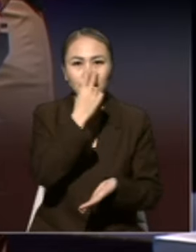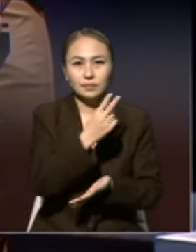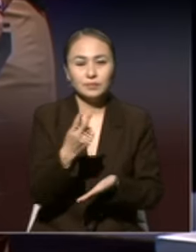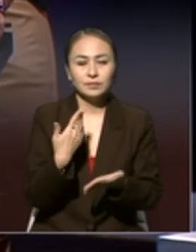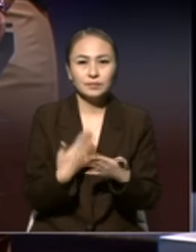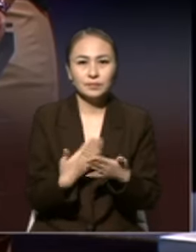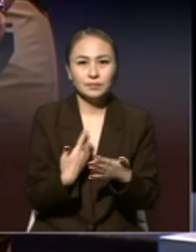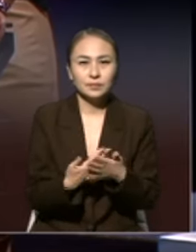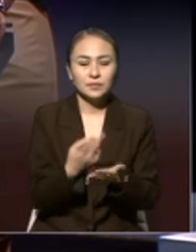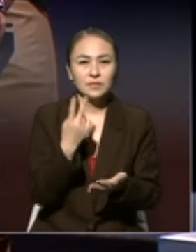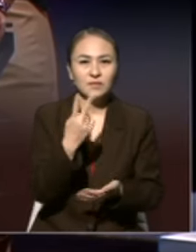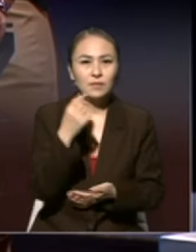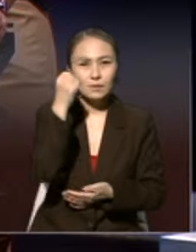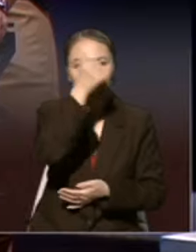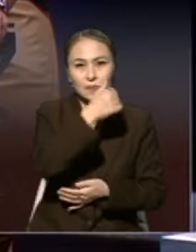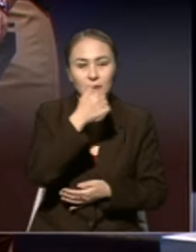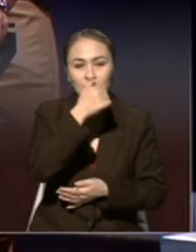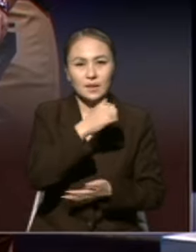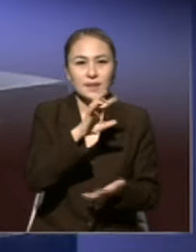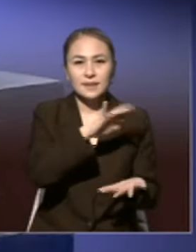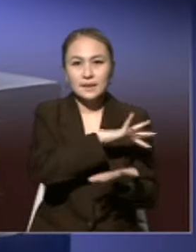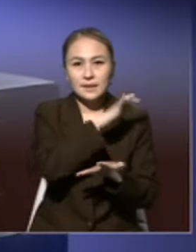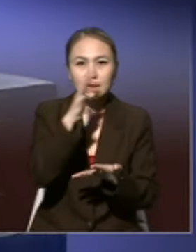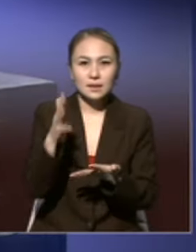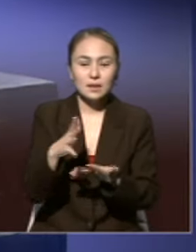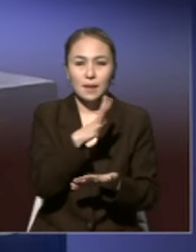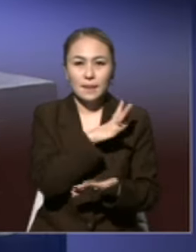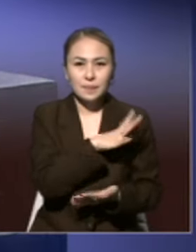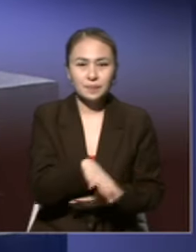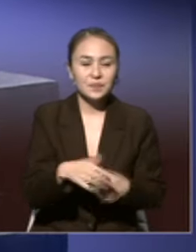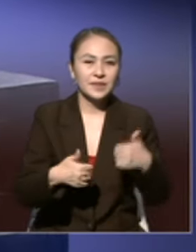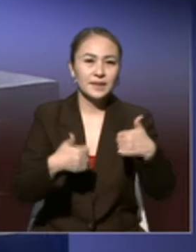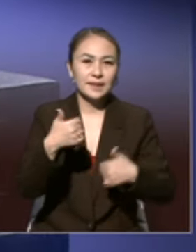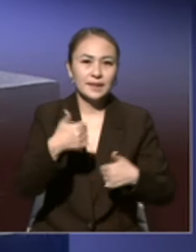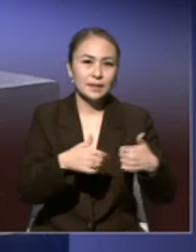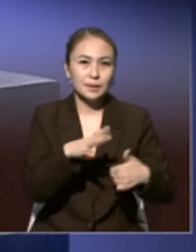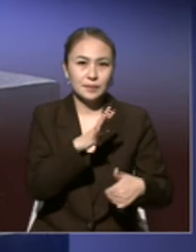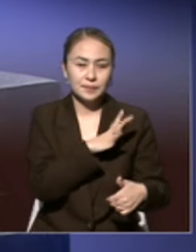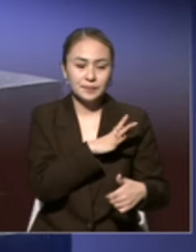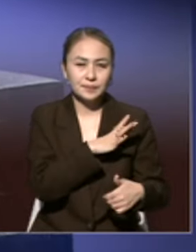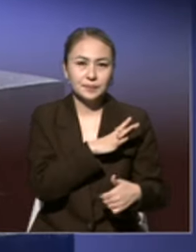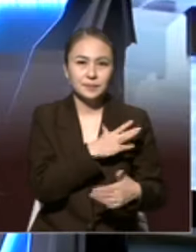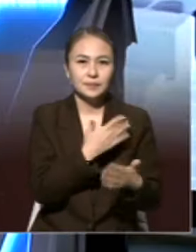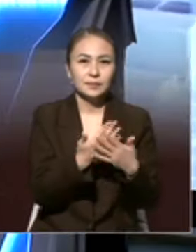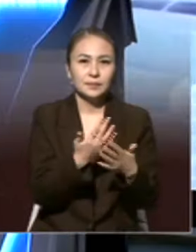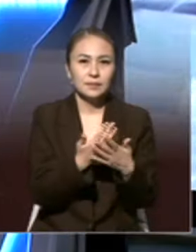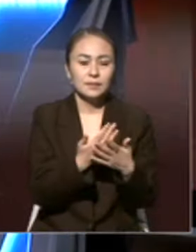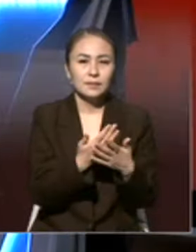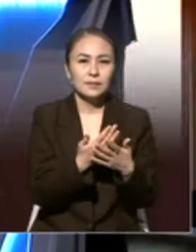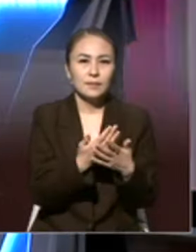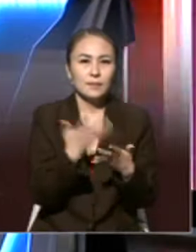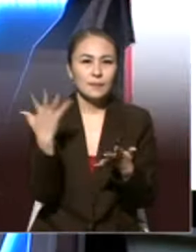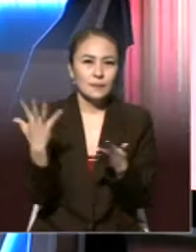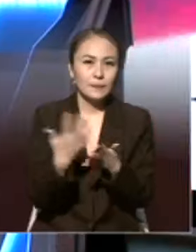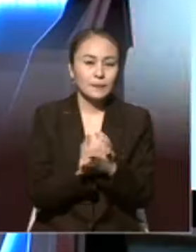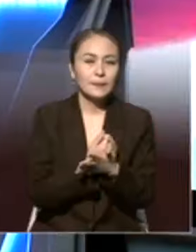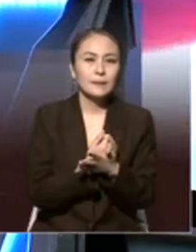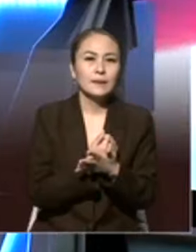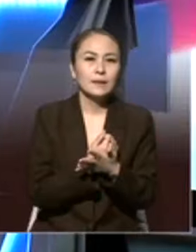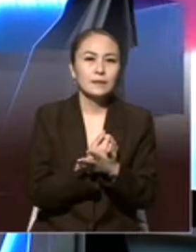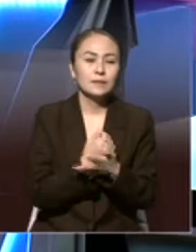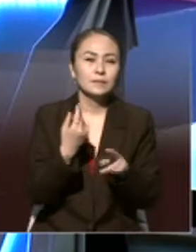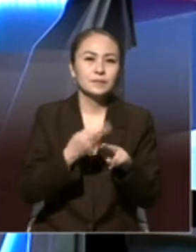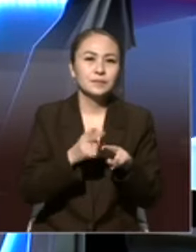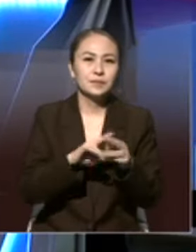мысалы, 2 жыл бойы қар жиналмаған екен. Алайда тендер өткізіліп, оны бір тиісті азаматтар ұтып,